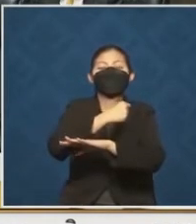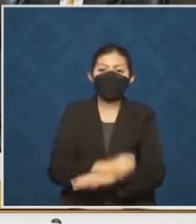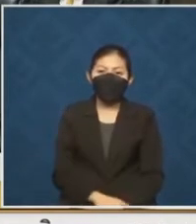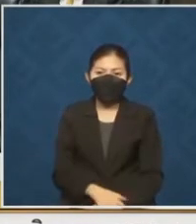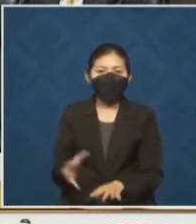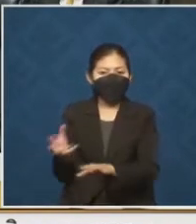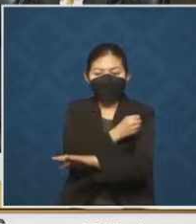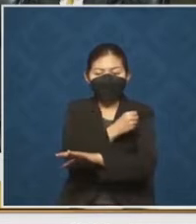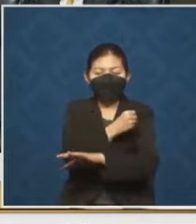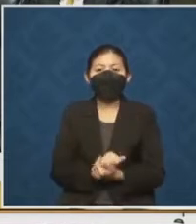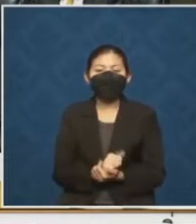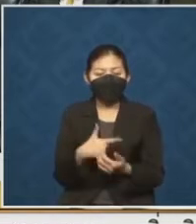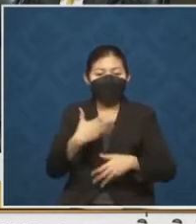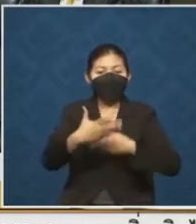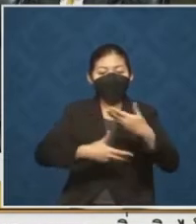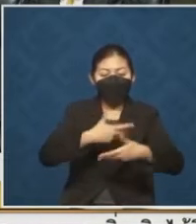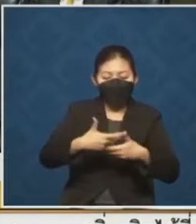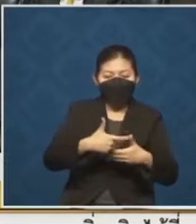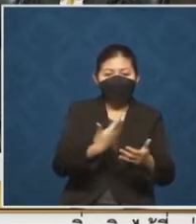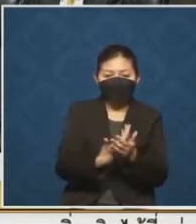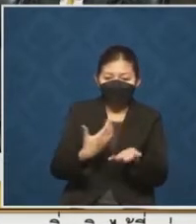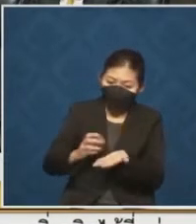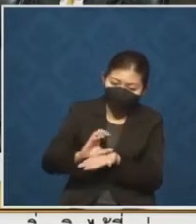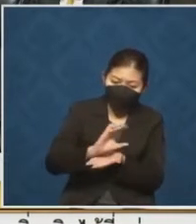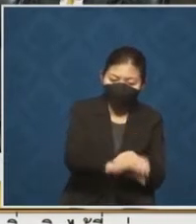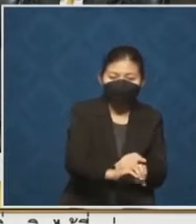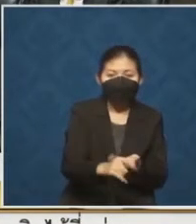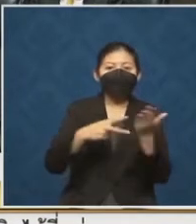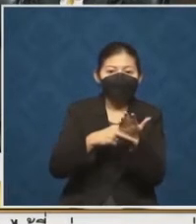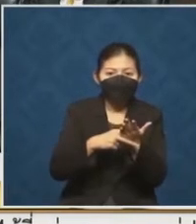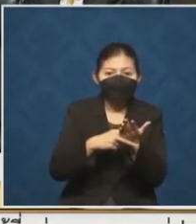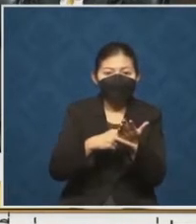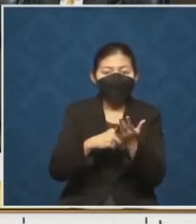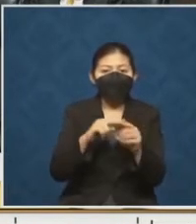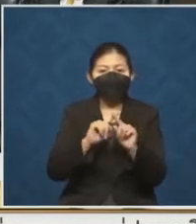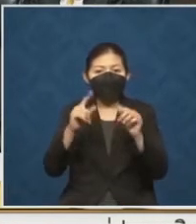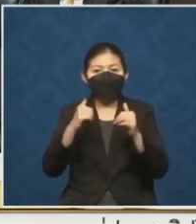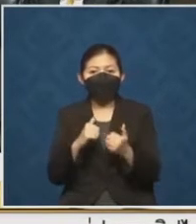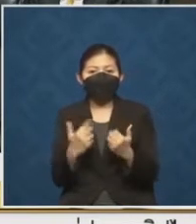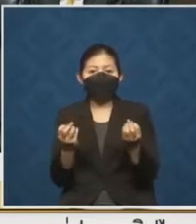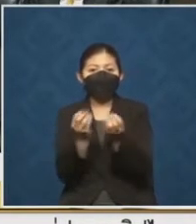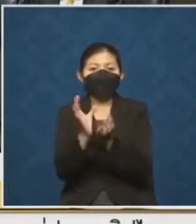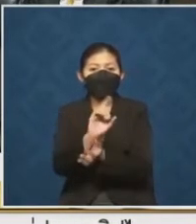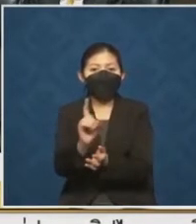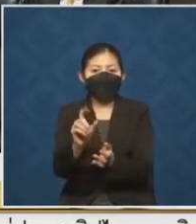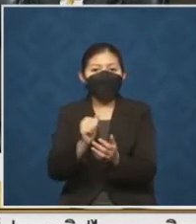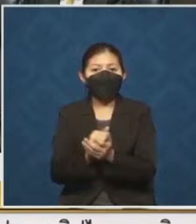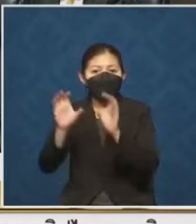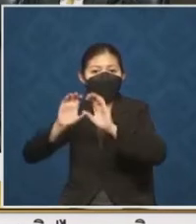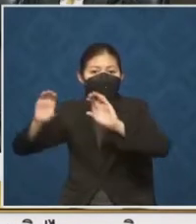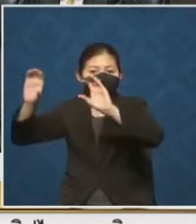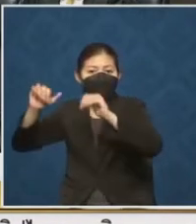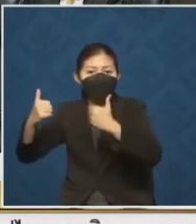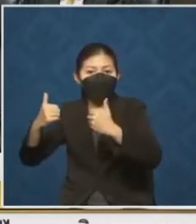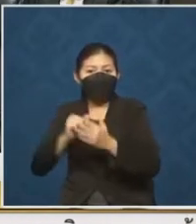ในการค้าการลงทุนระหว่างประเทศและแน่นอนครับไม่มีใครยอมรับนับถือไม่มีใครความมีความ